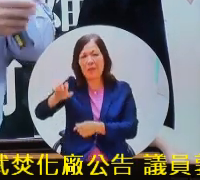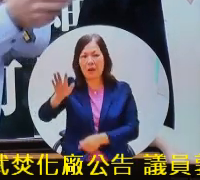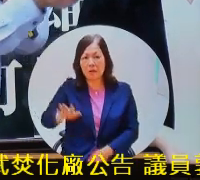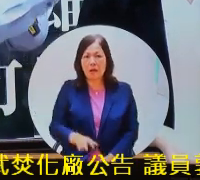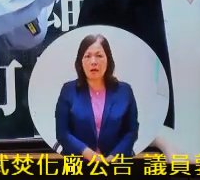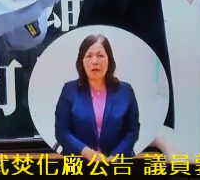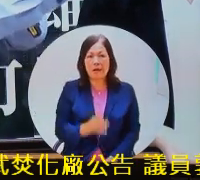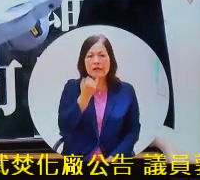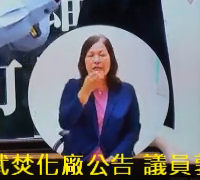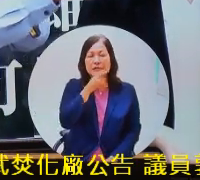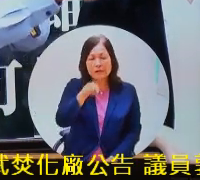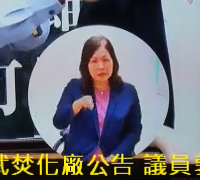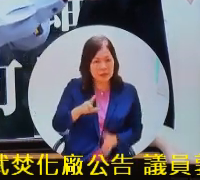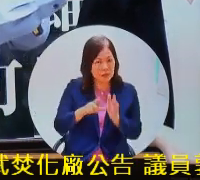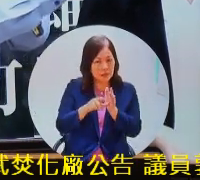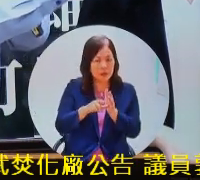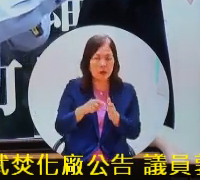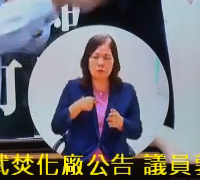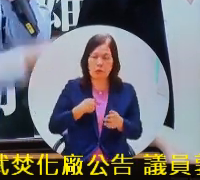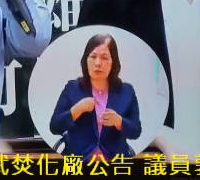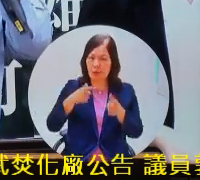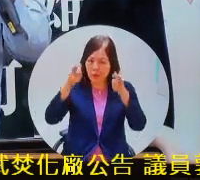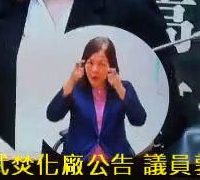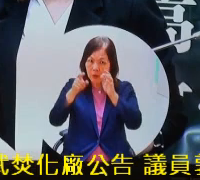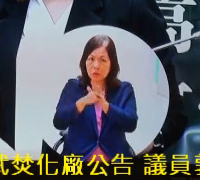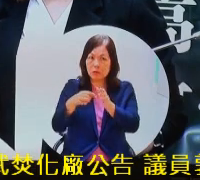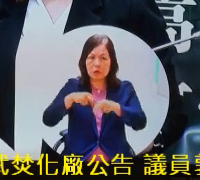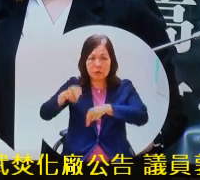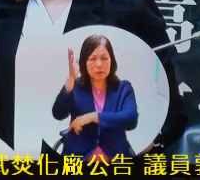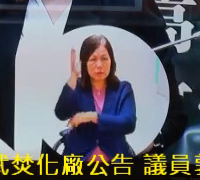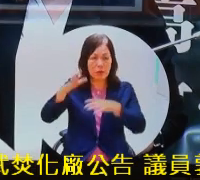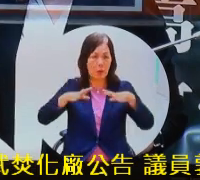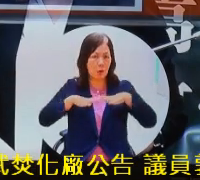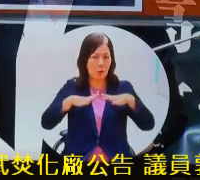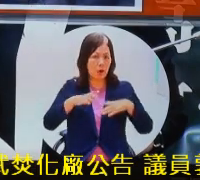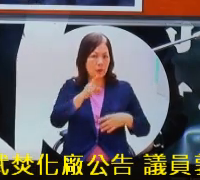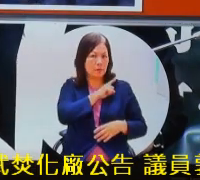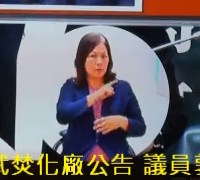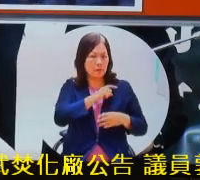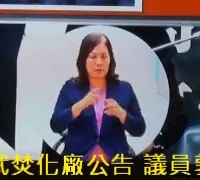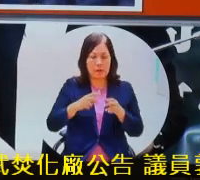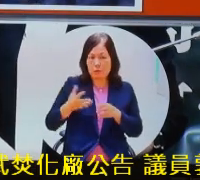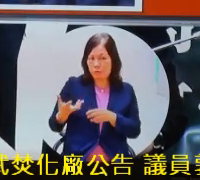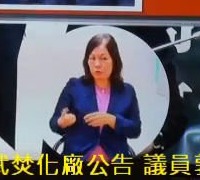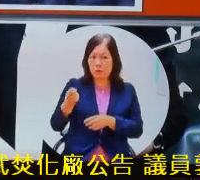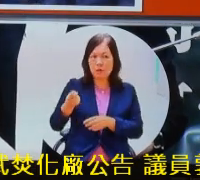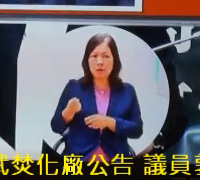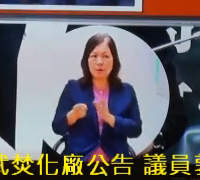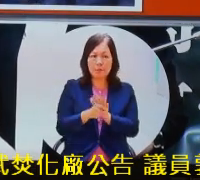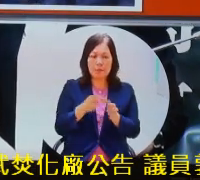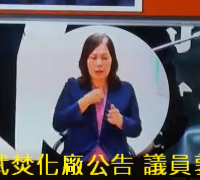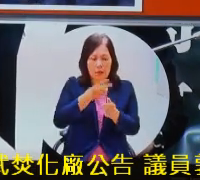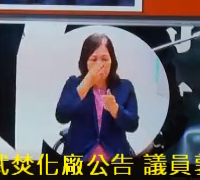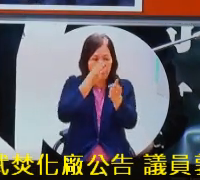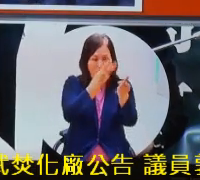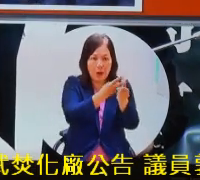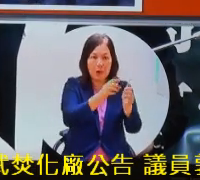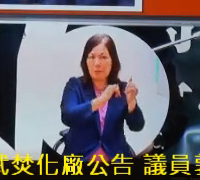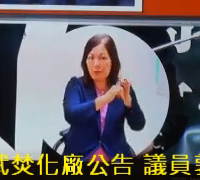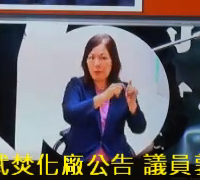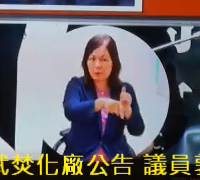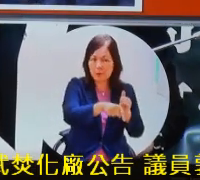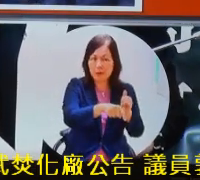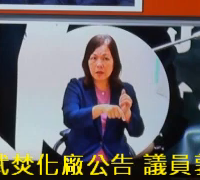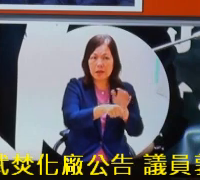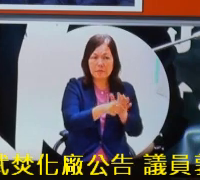看，是我们高雄的行政官用自己的行政权，为了交他国籍，这是交他